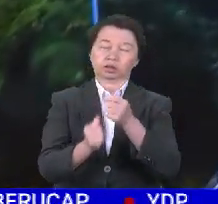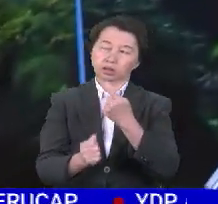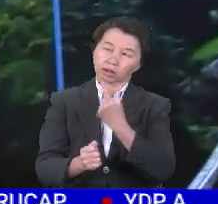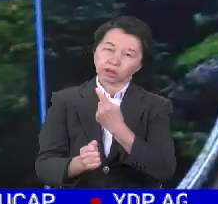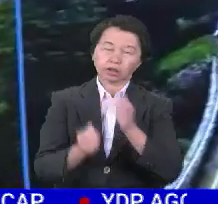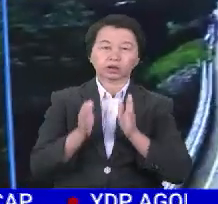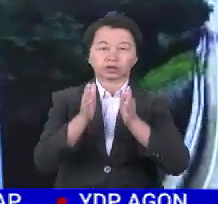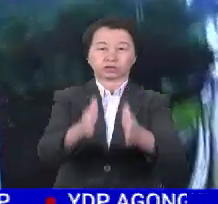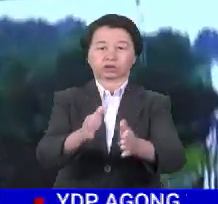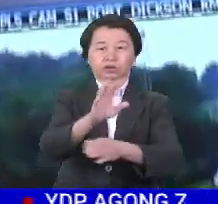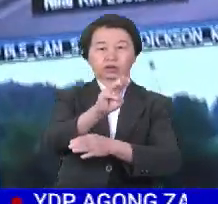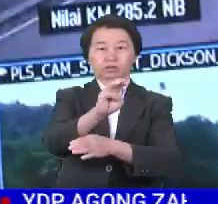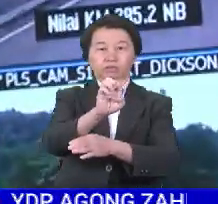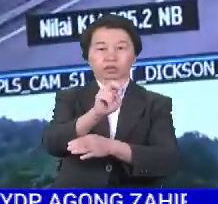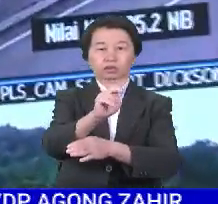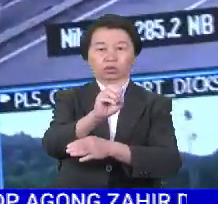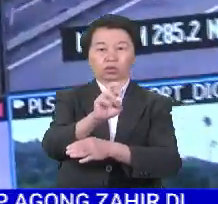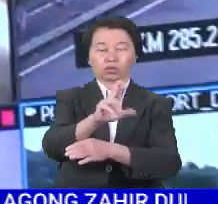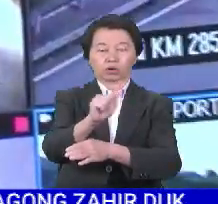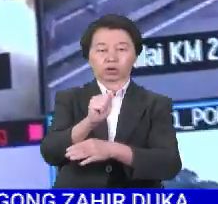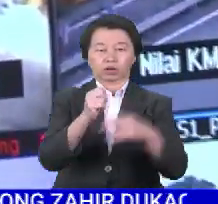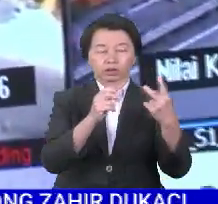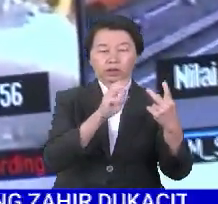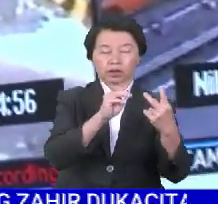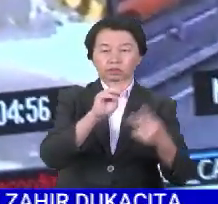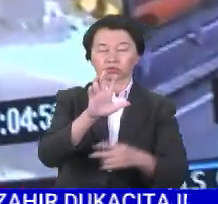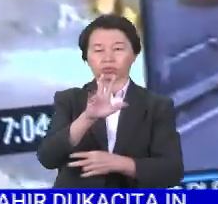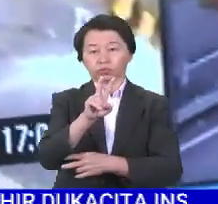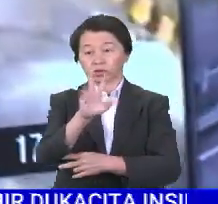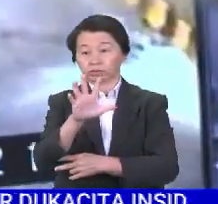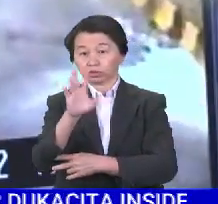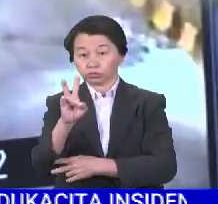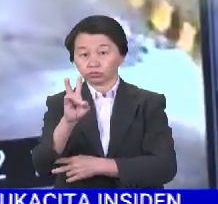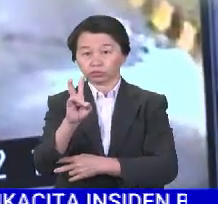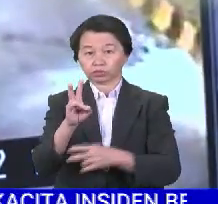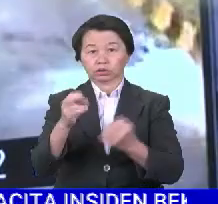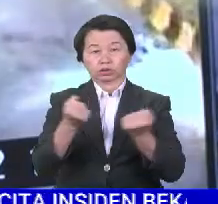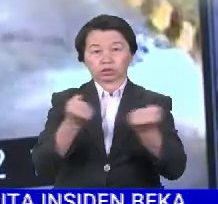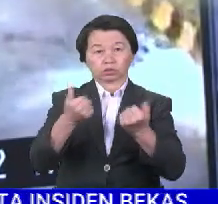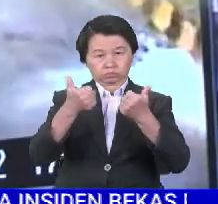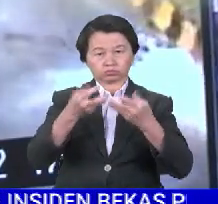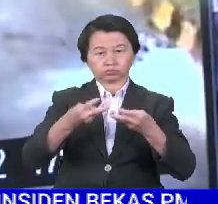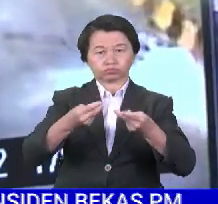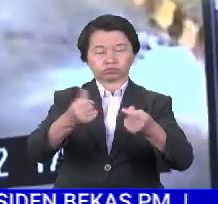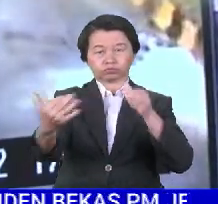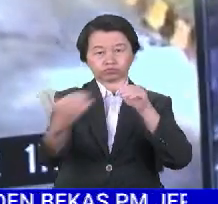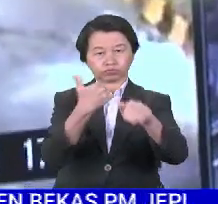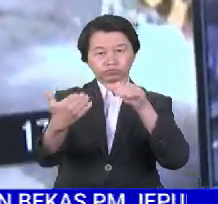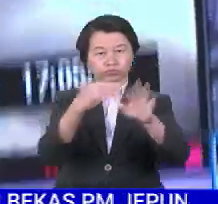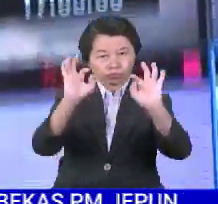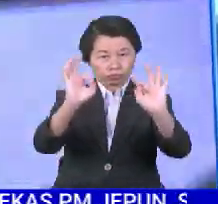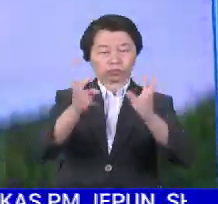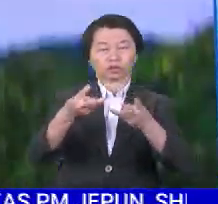di laluan Menora ataupun kilometer 257 arah utara. Keadaan trafik berjalan lancar di kedua-dua arah.